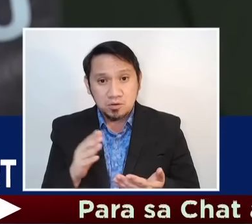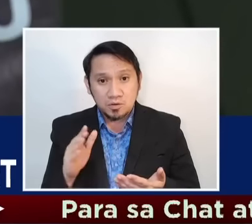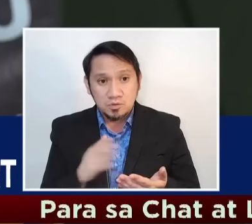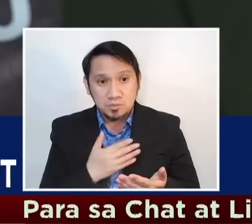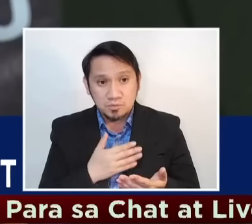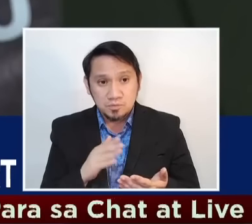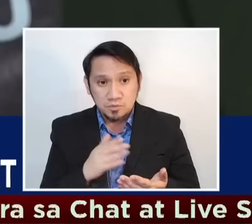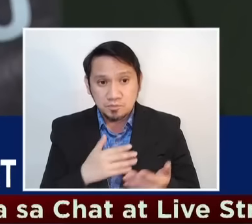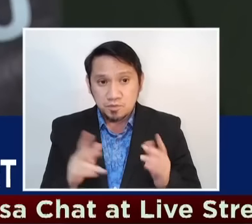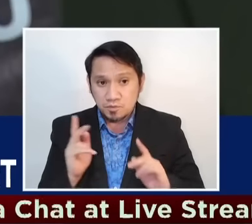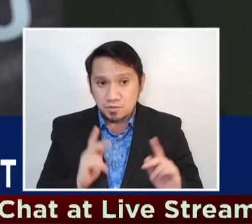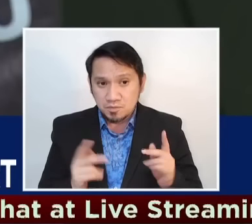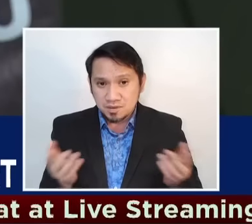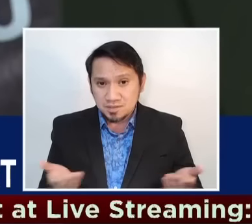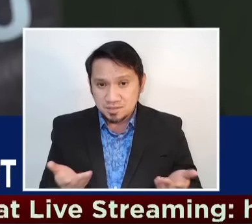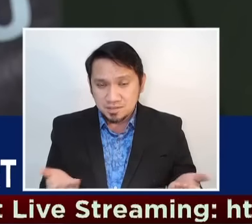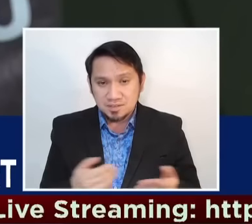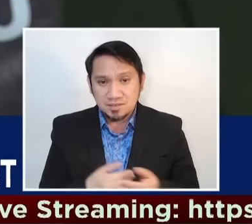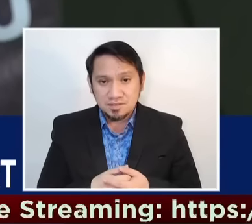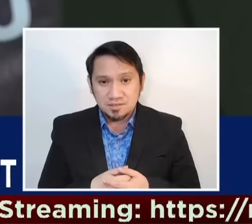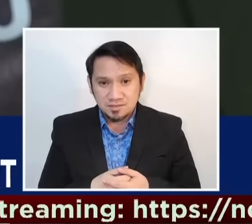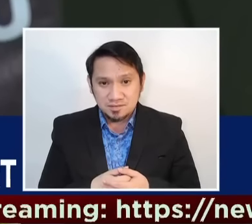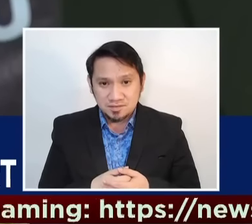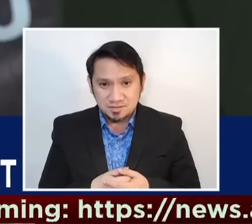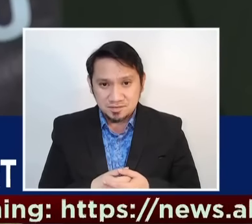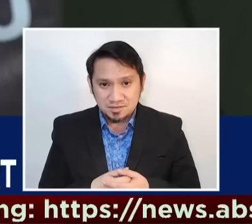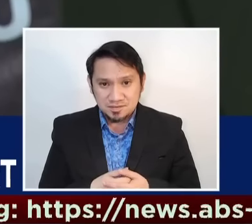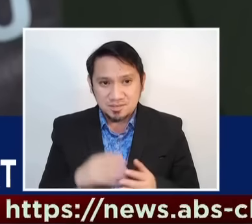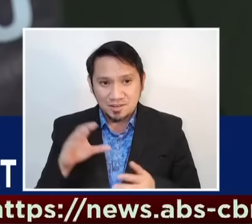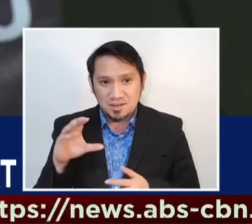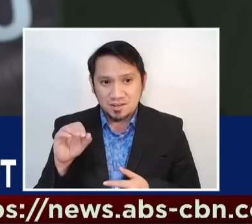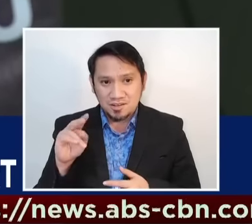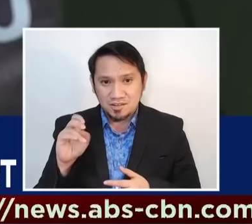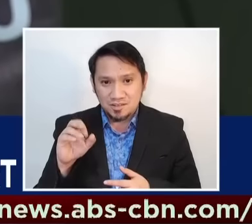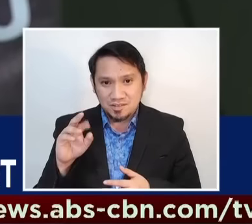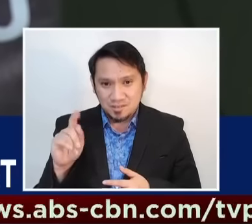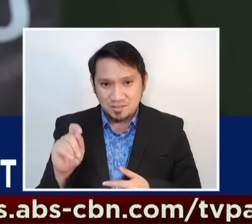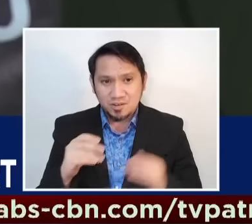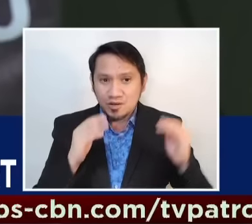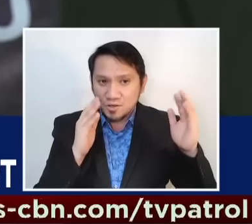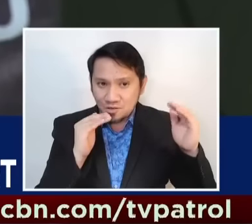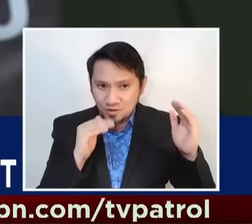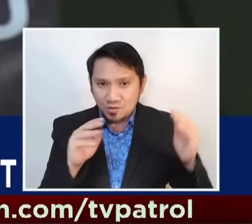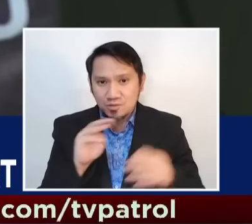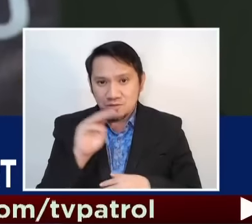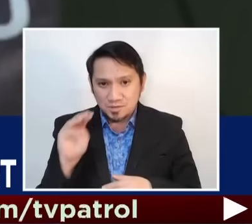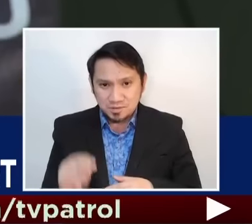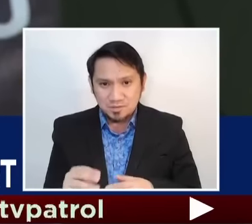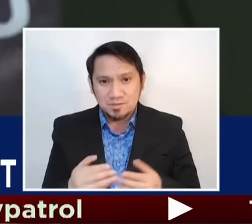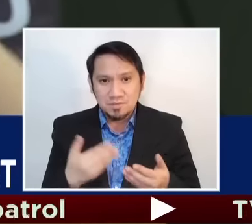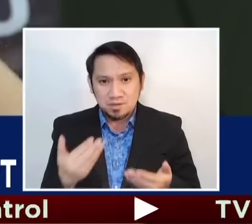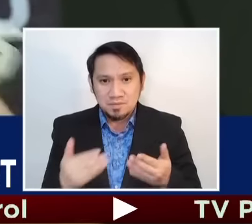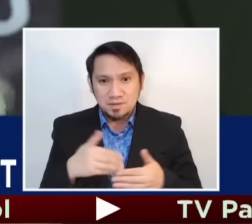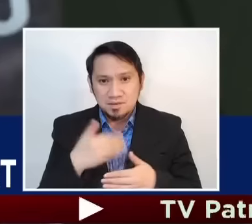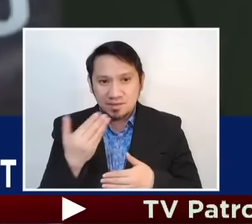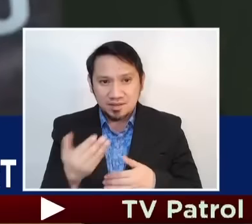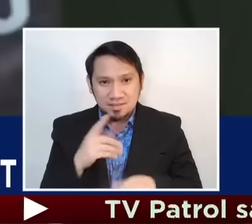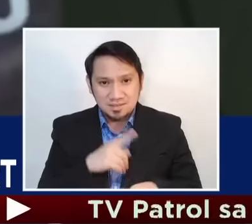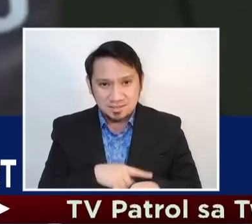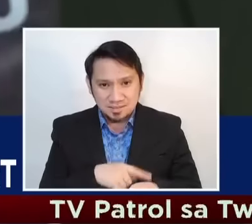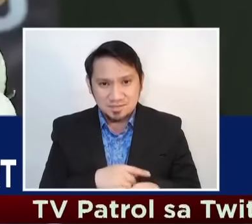Hopefully, with our concert, hopefully, in Manila next time. See you soon,